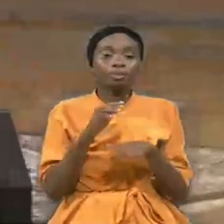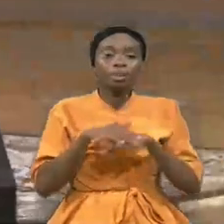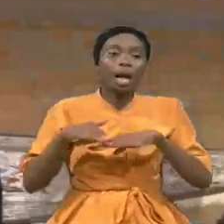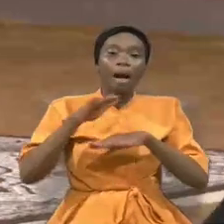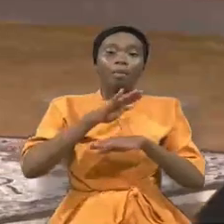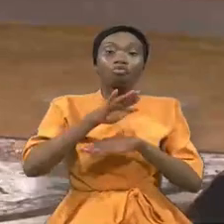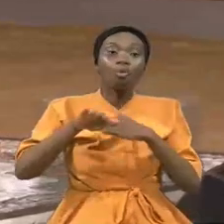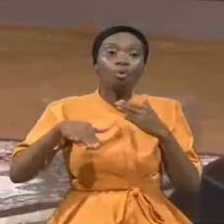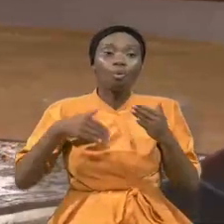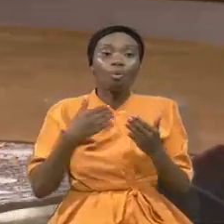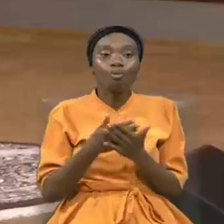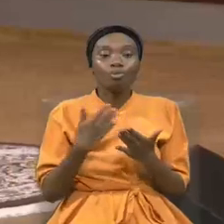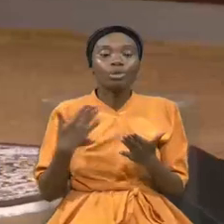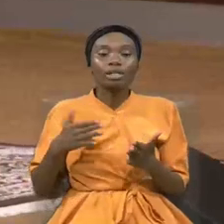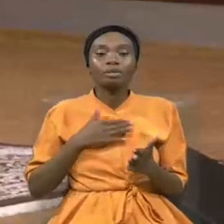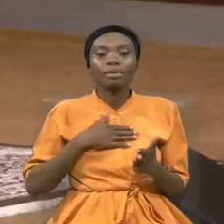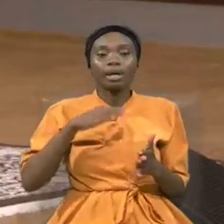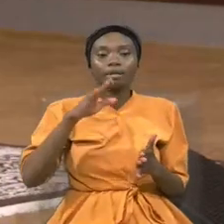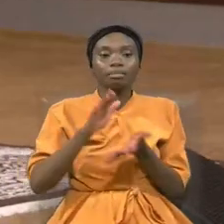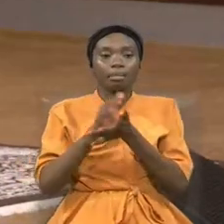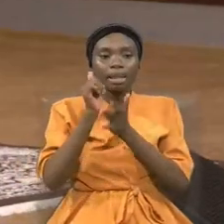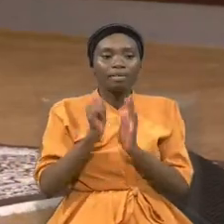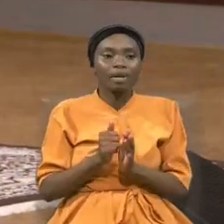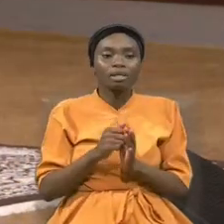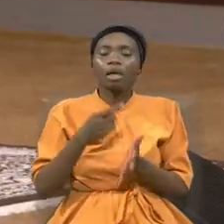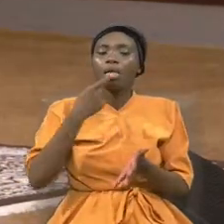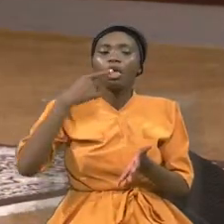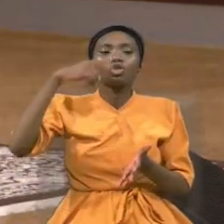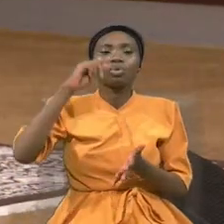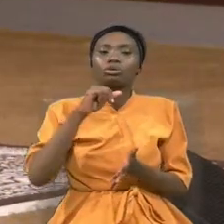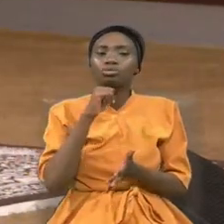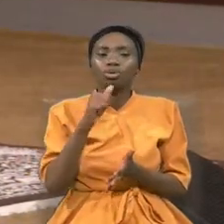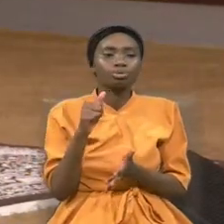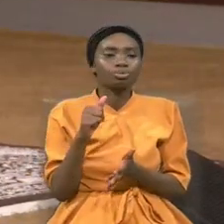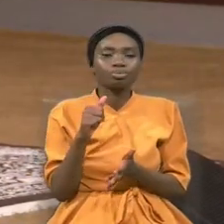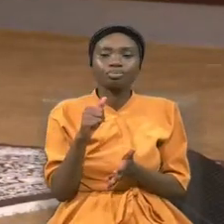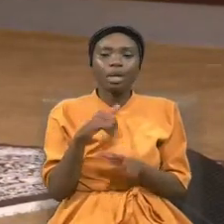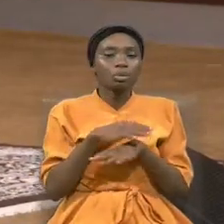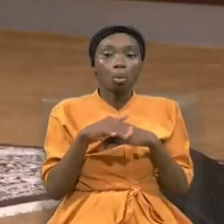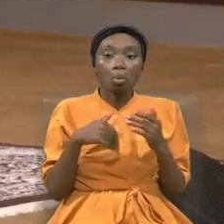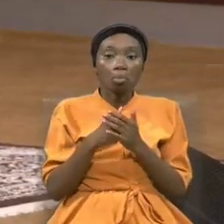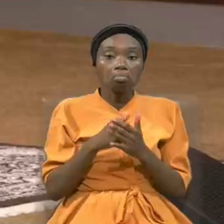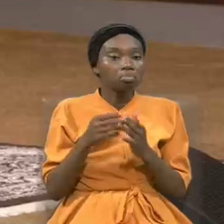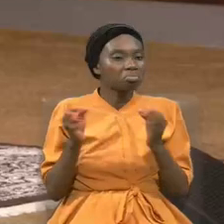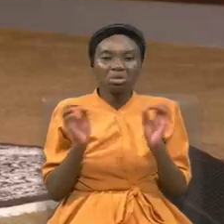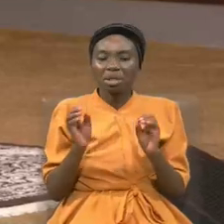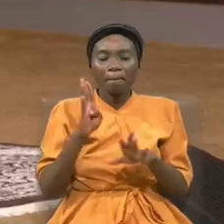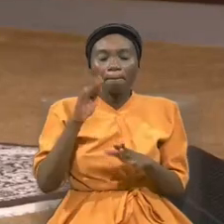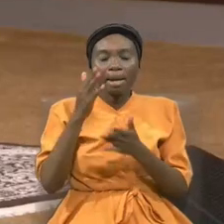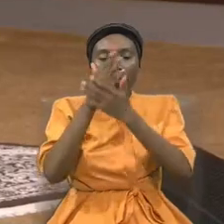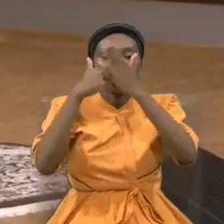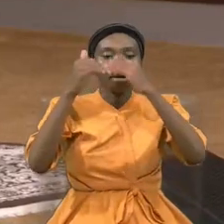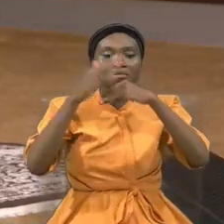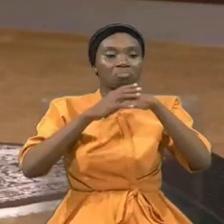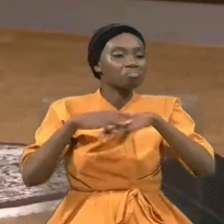Avant toute chose, mes frères, ne jurez ni par le ciel, ni par la